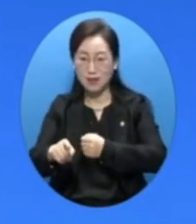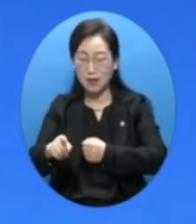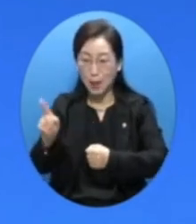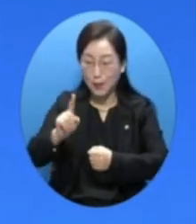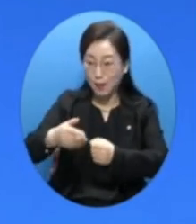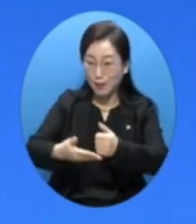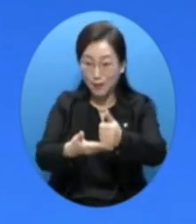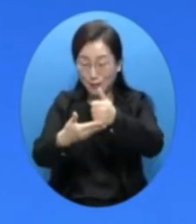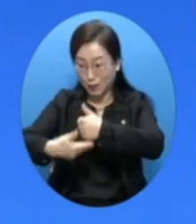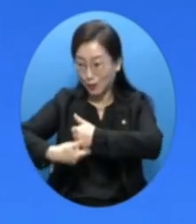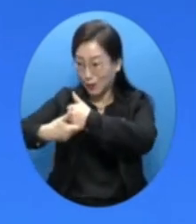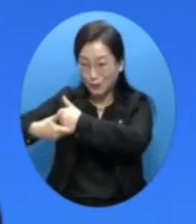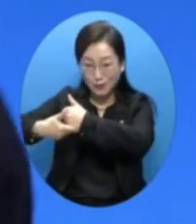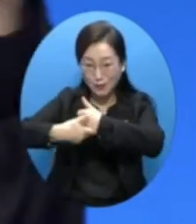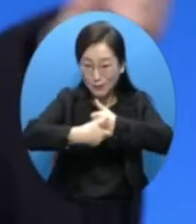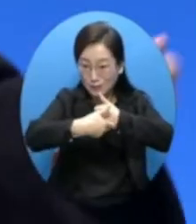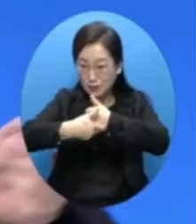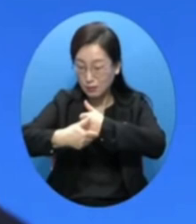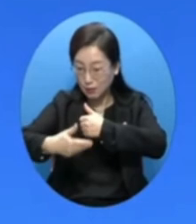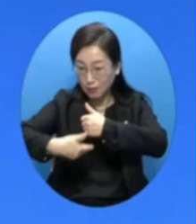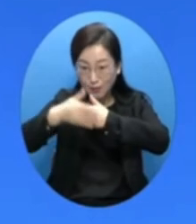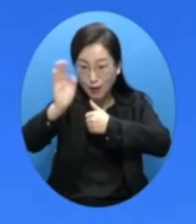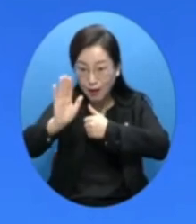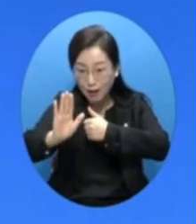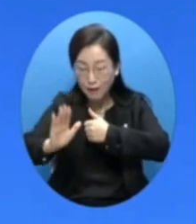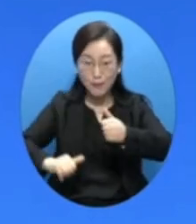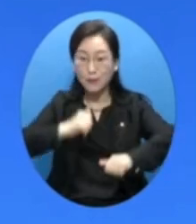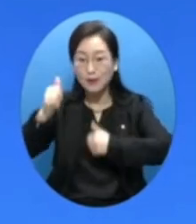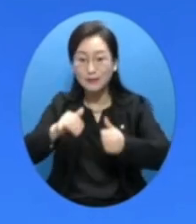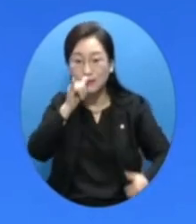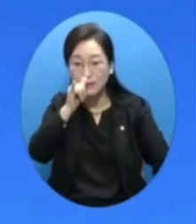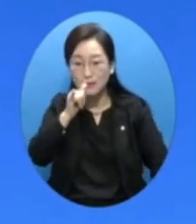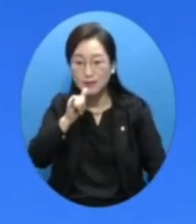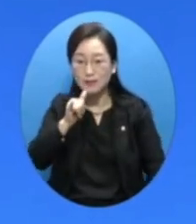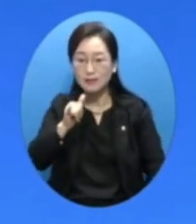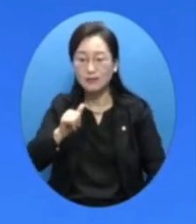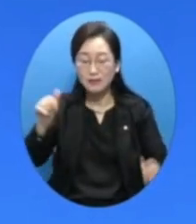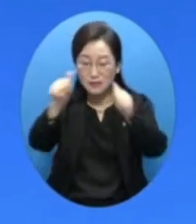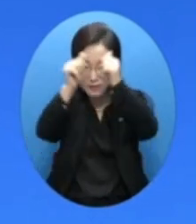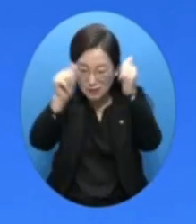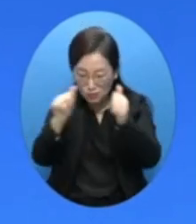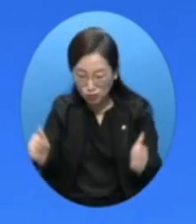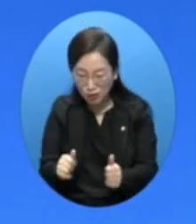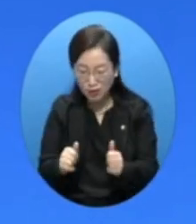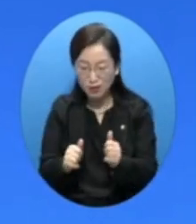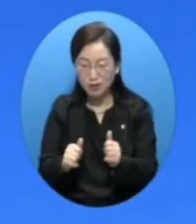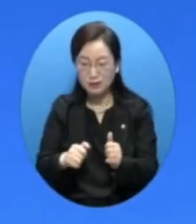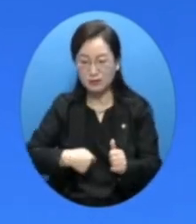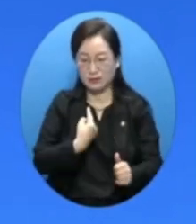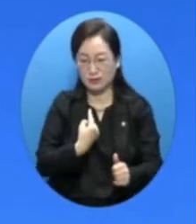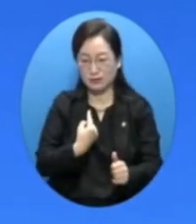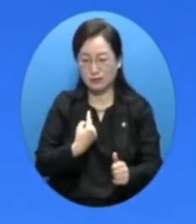대접받기만을 원하고 대접받지 못할 때 분노하는 하고 있다면 이미 자신이 우상이 된 것입니다